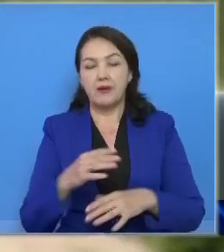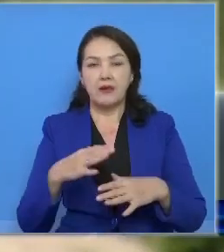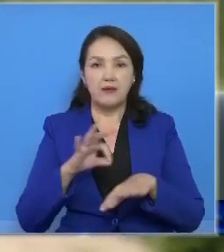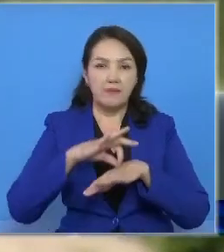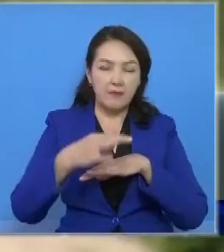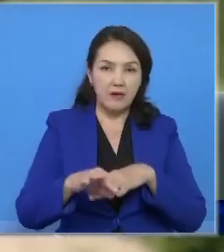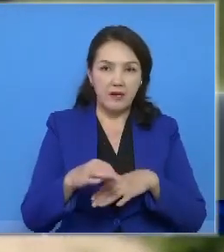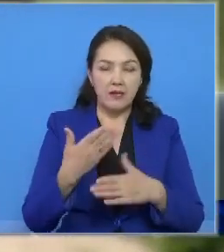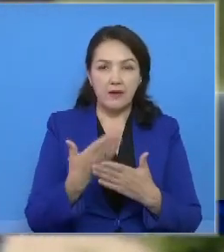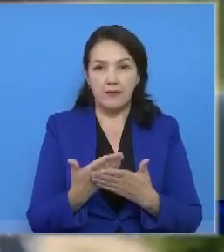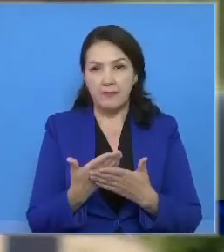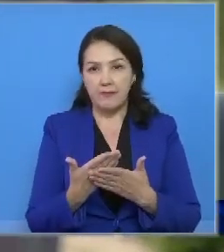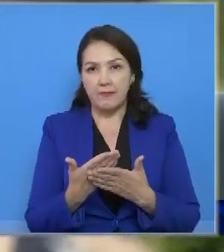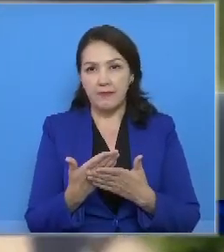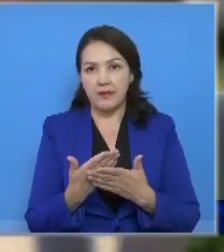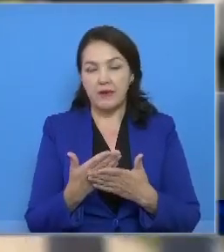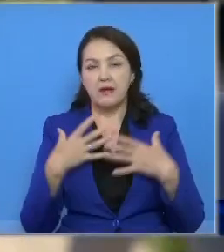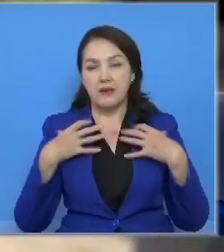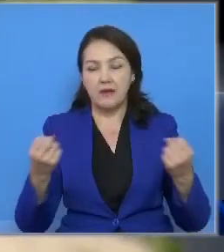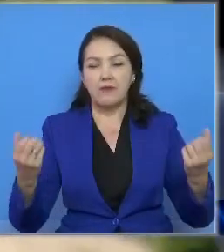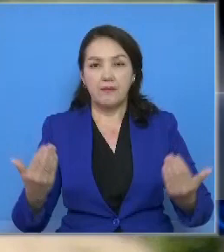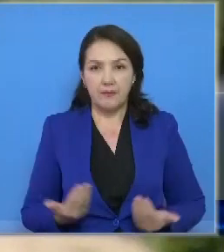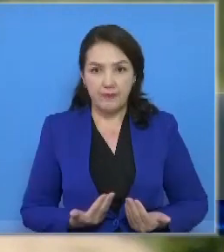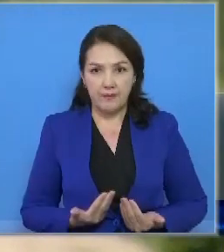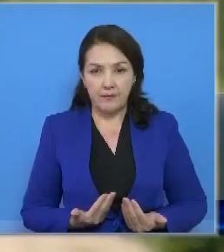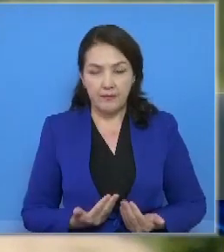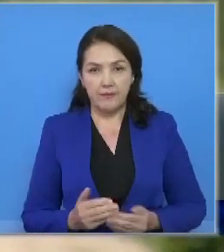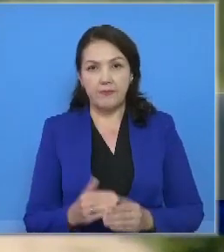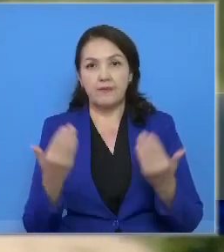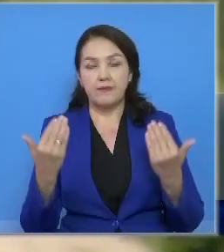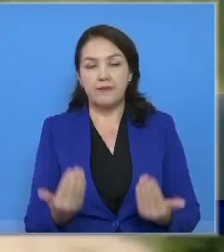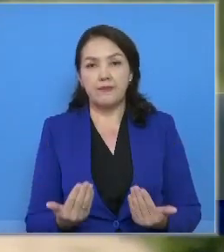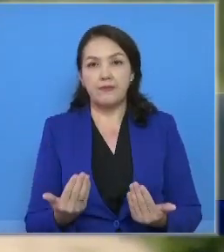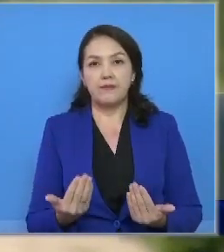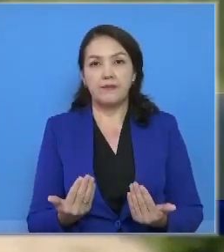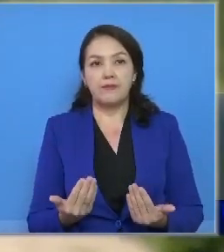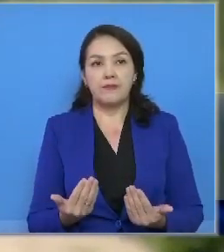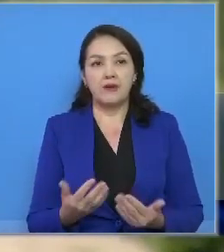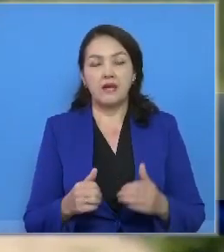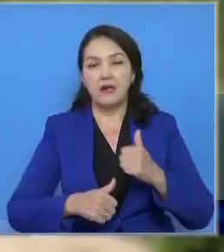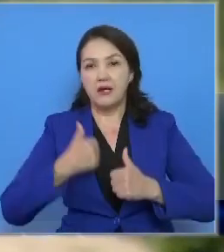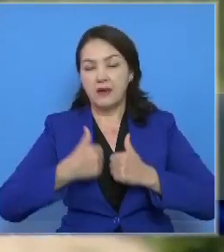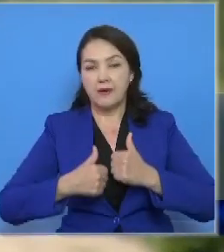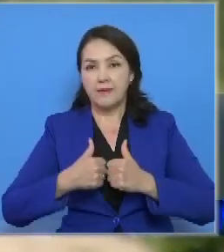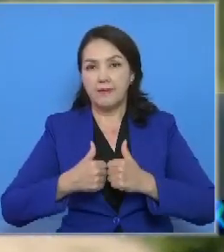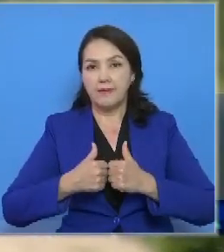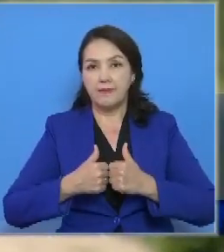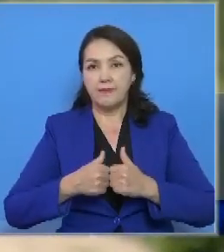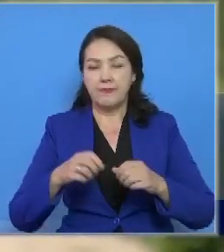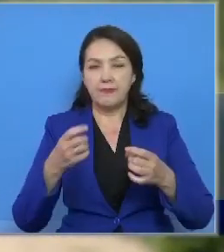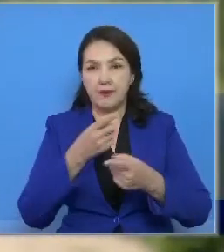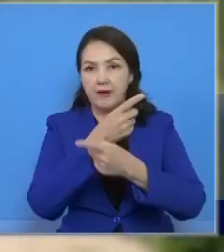Это основное Пропаганда здорового образа жизни Вот мы сегодня своей спартаки пропагандируем